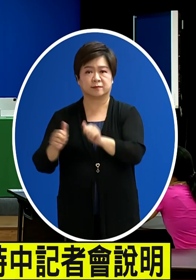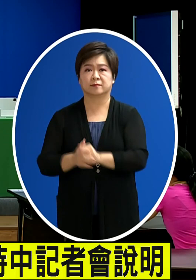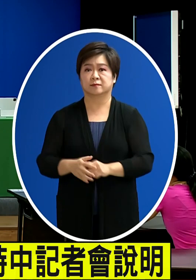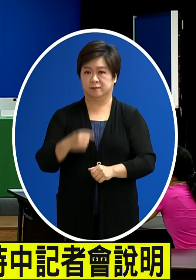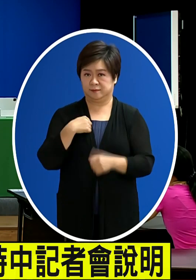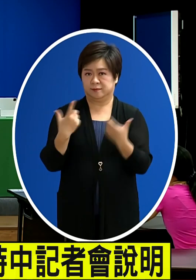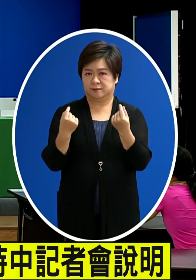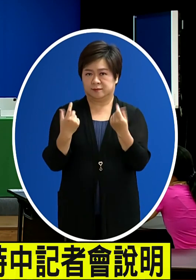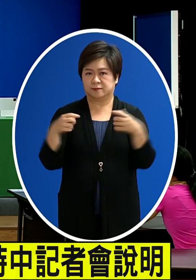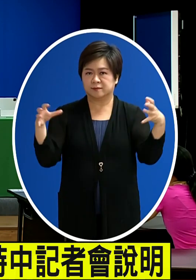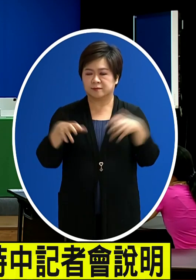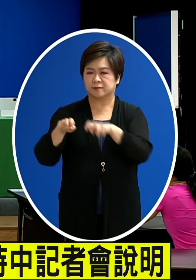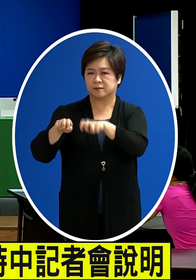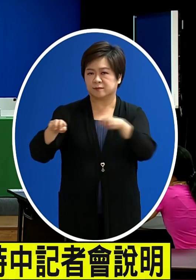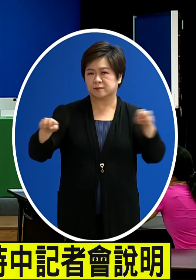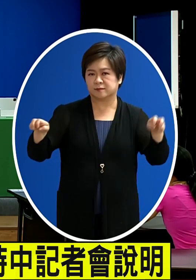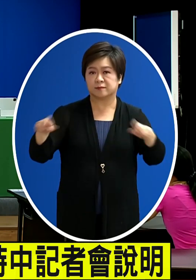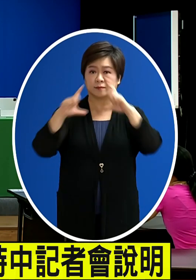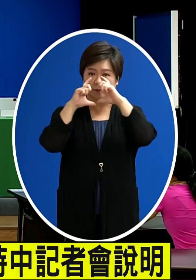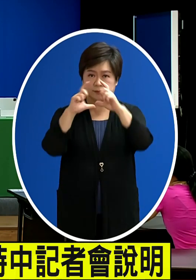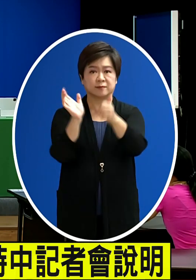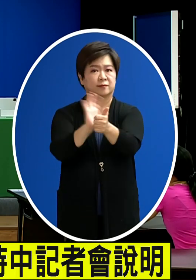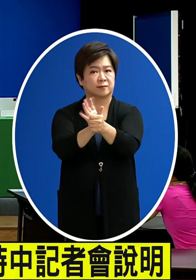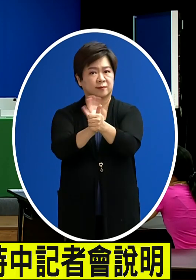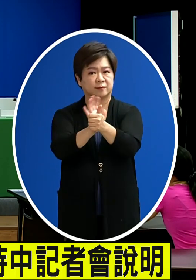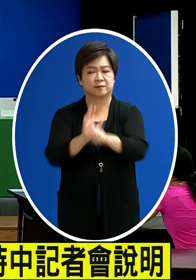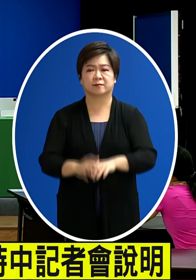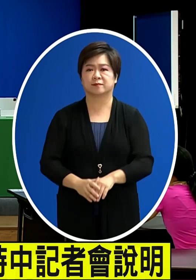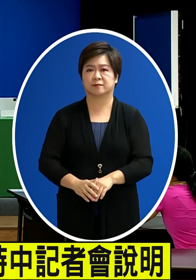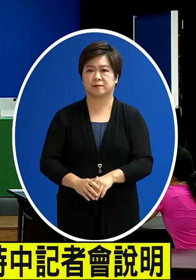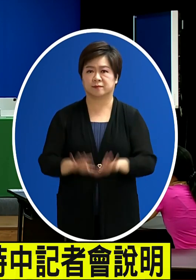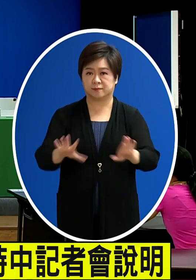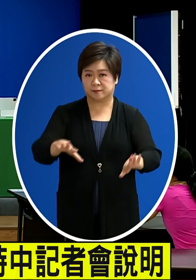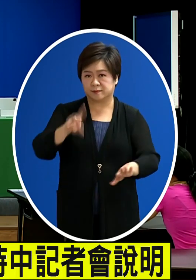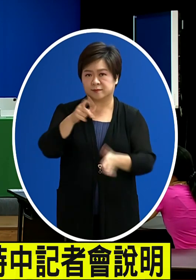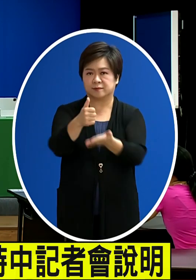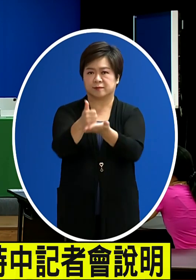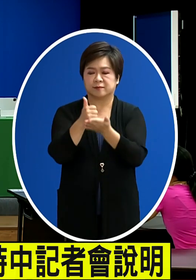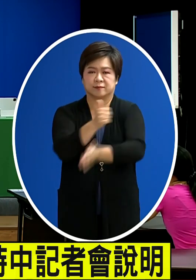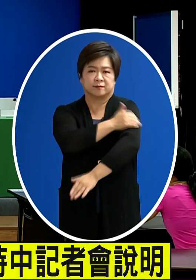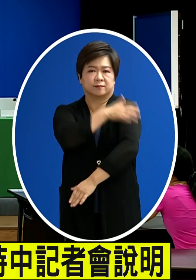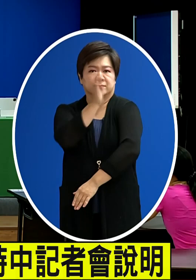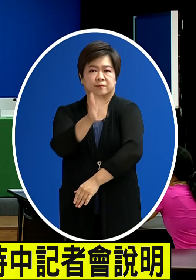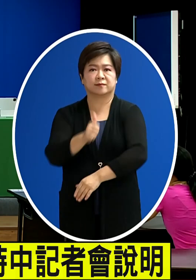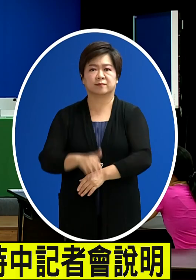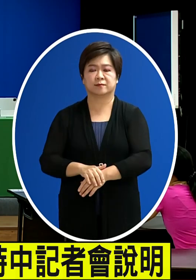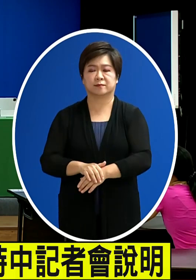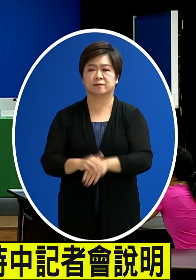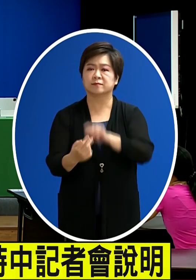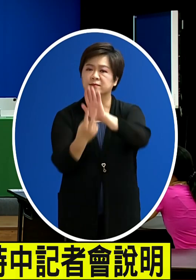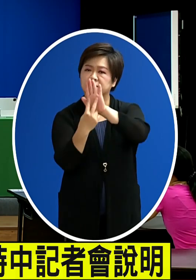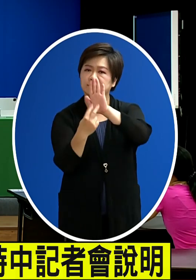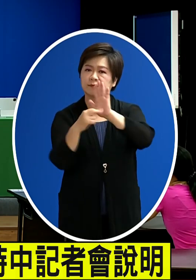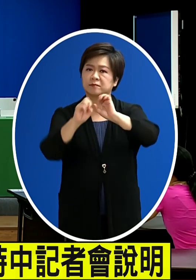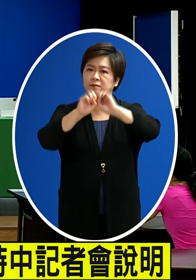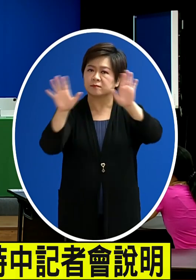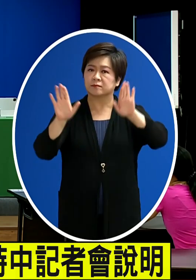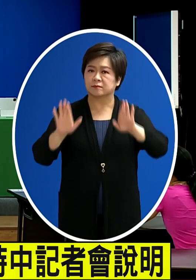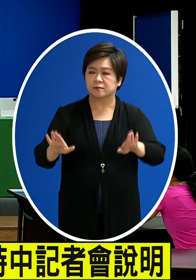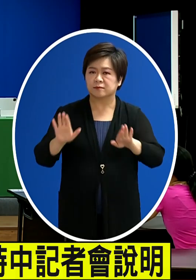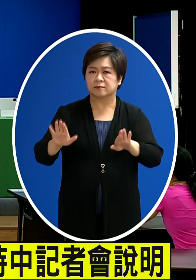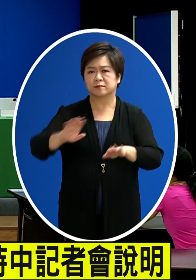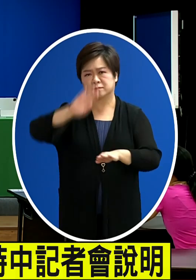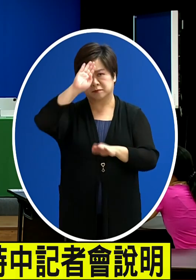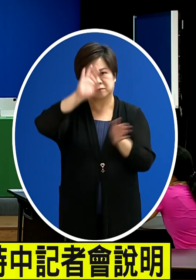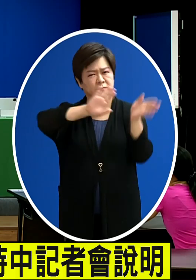及我也都在会场上来回应各位。那首先呢，我们还是先请我们的指挥官跟大家说明一下目前的疫